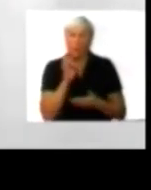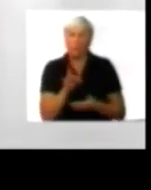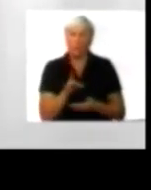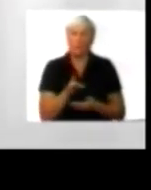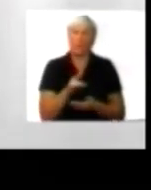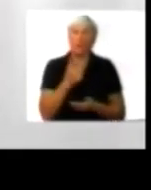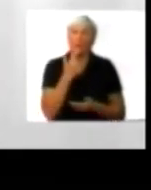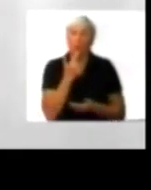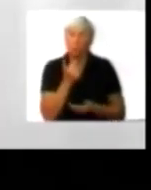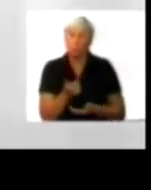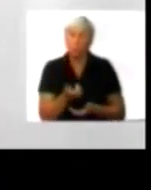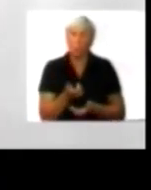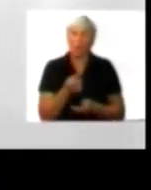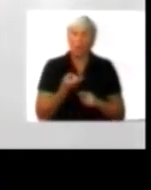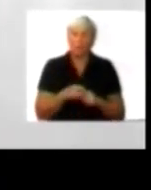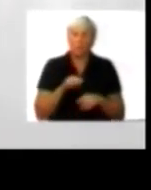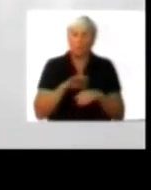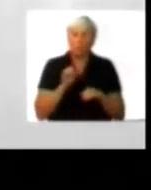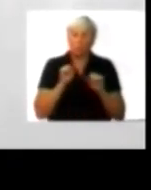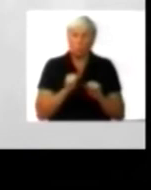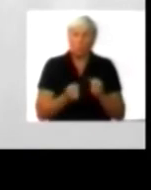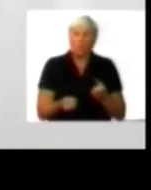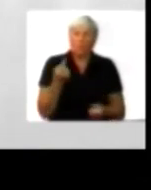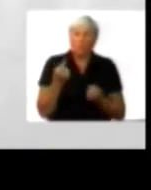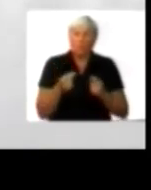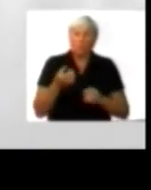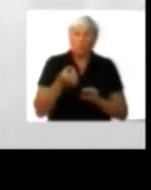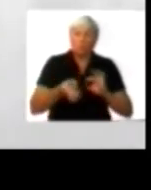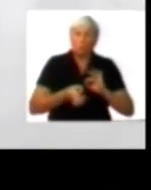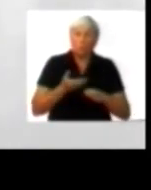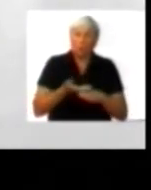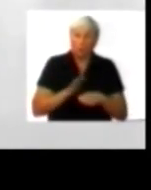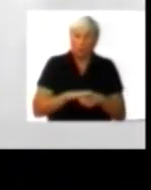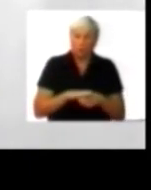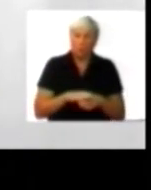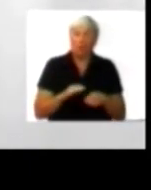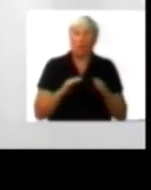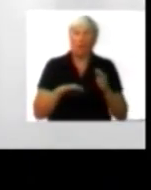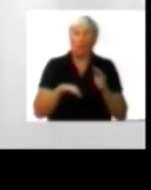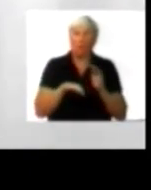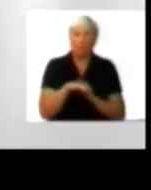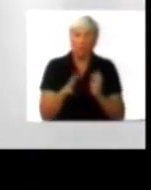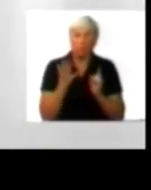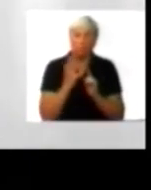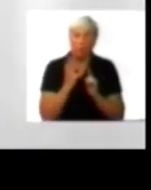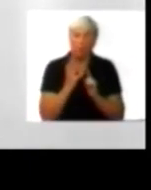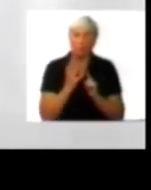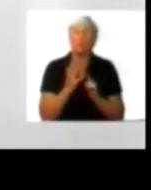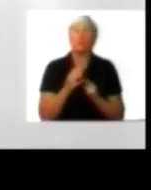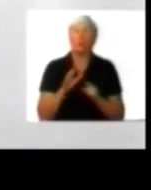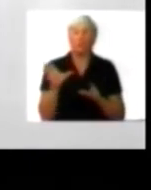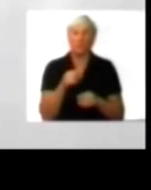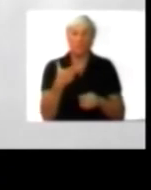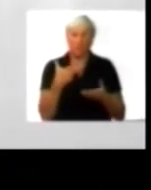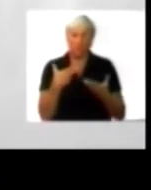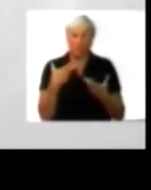краснухи. Але ці захворювання можуть викликати ускладнення. Факт п'ятий. Усі вакцини, які закуповуються